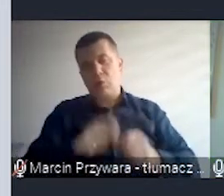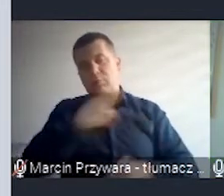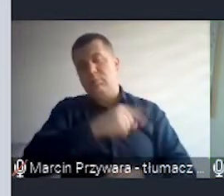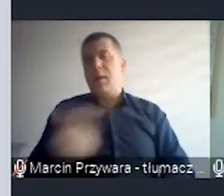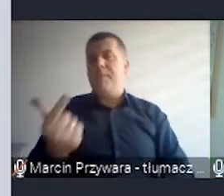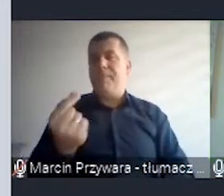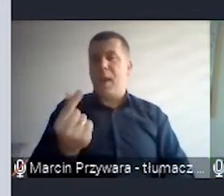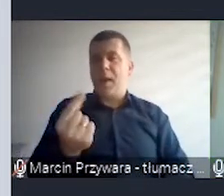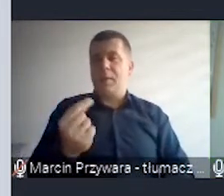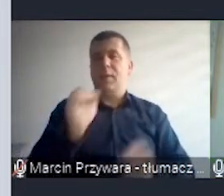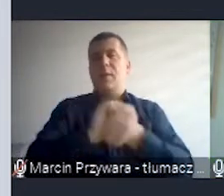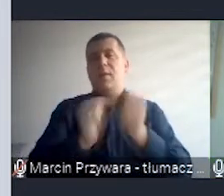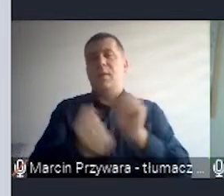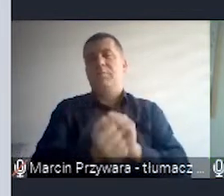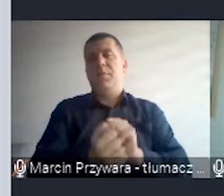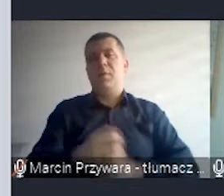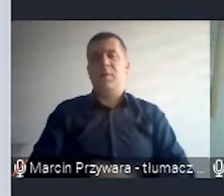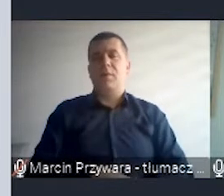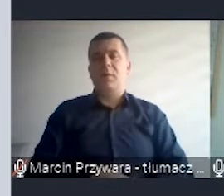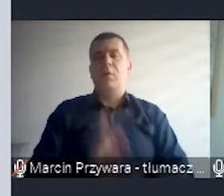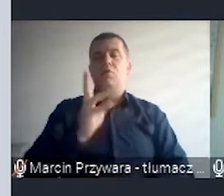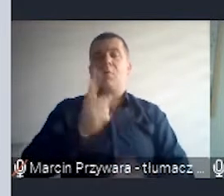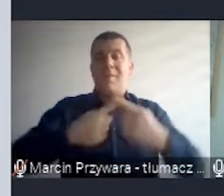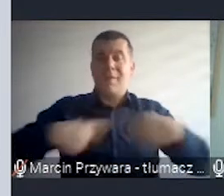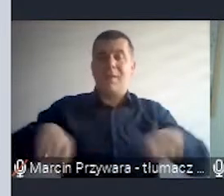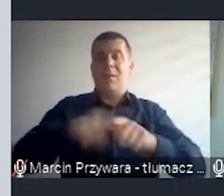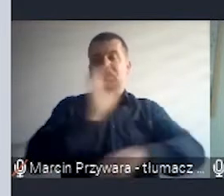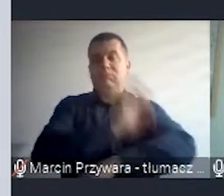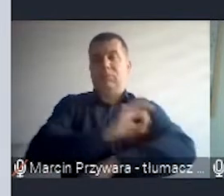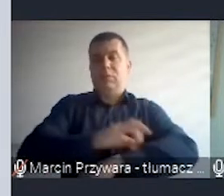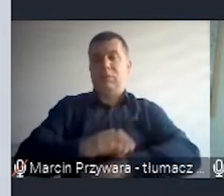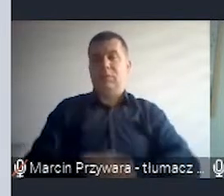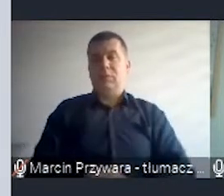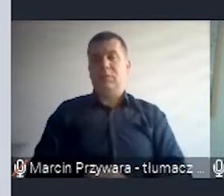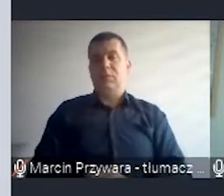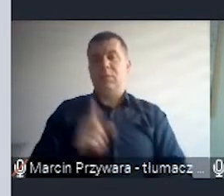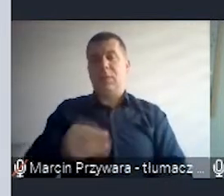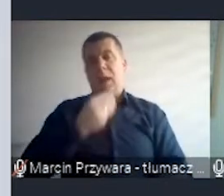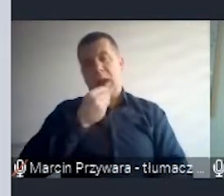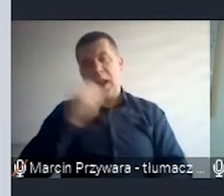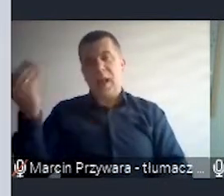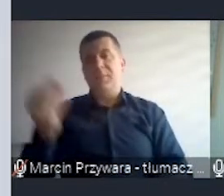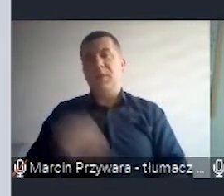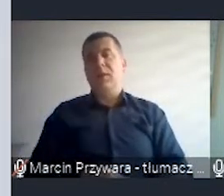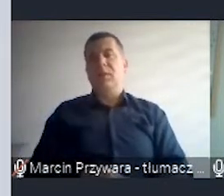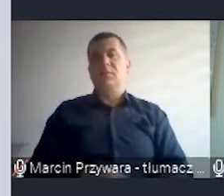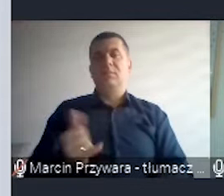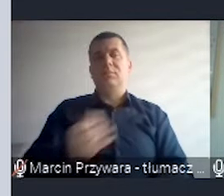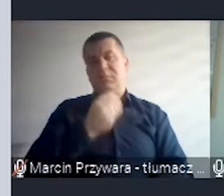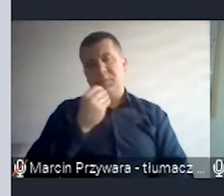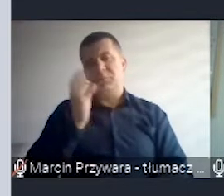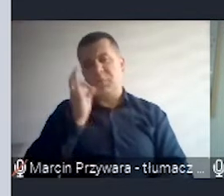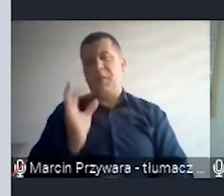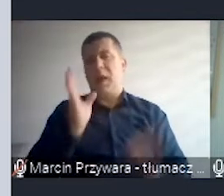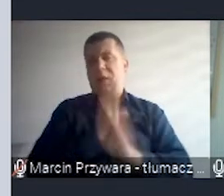partnerów albo realizatora projektu. Natomiast no, tu lepiej, żeby to się odbywało w jakiejś w miarę sensownej